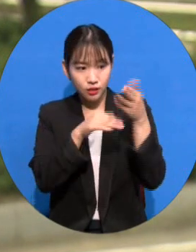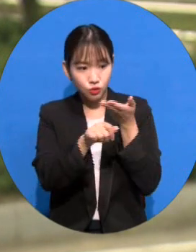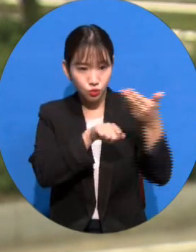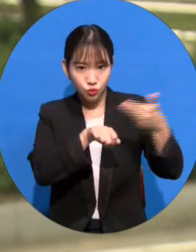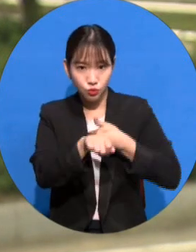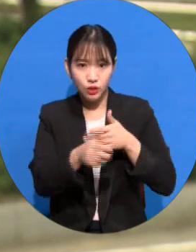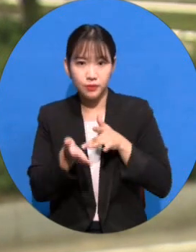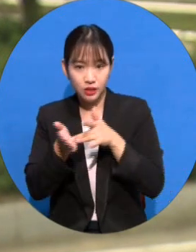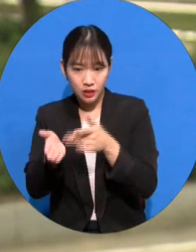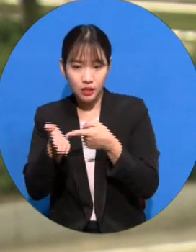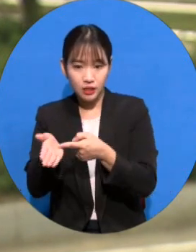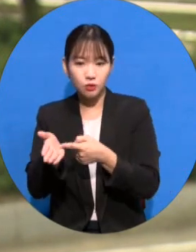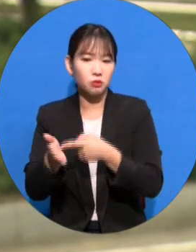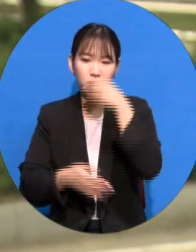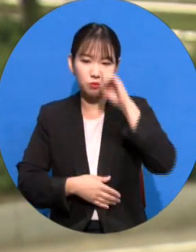그 절차를 무시하고